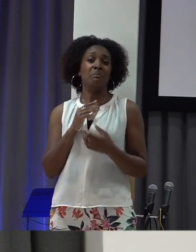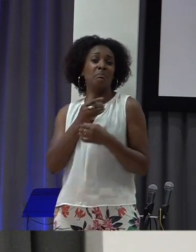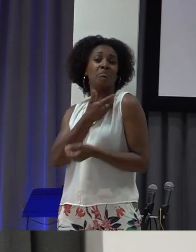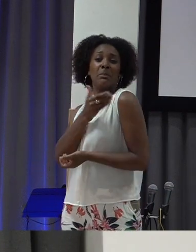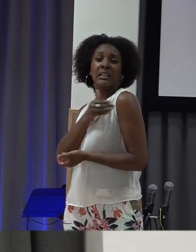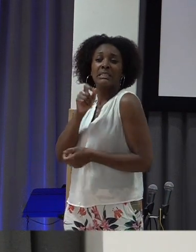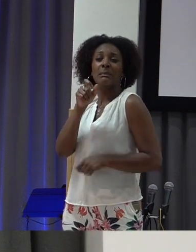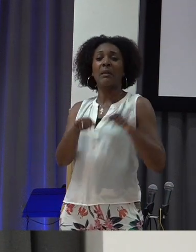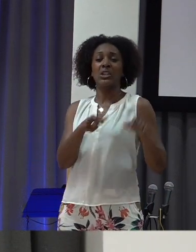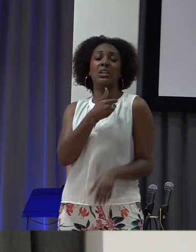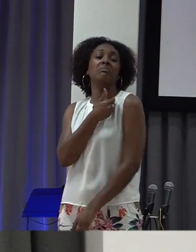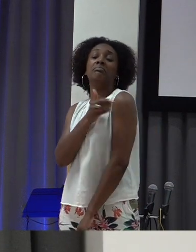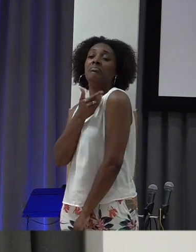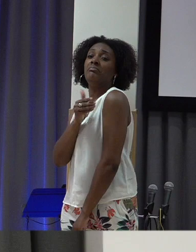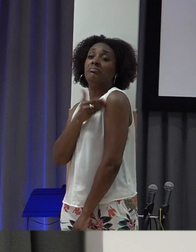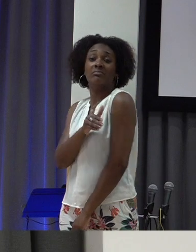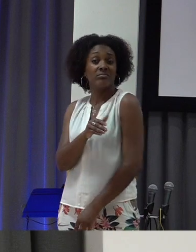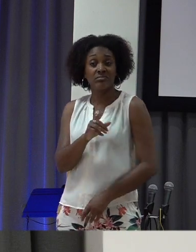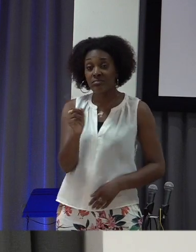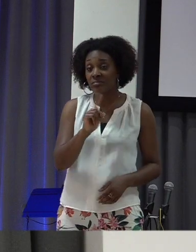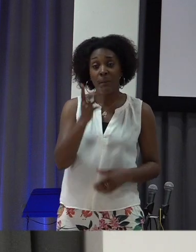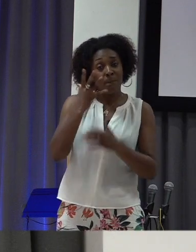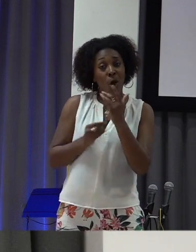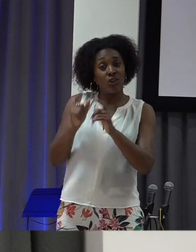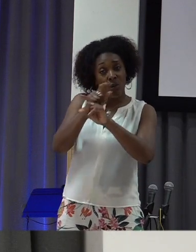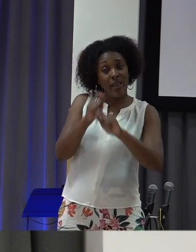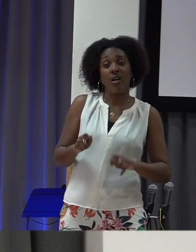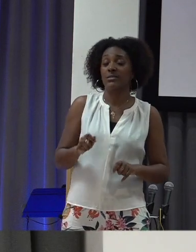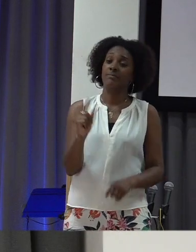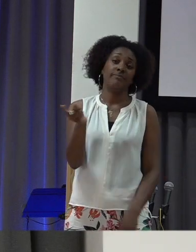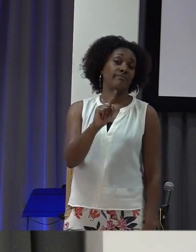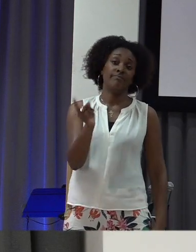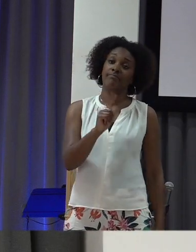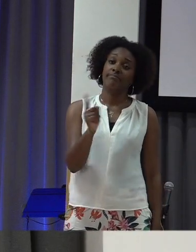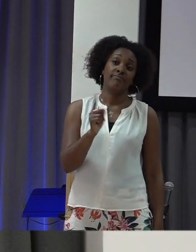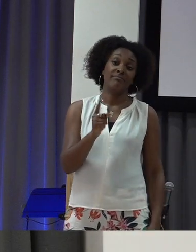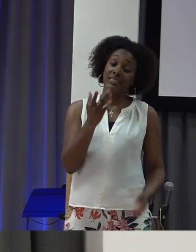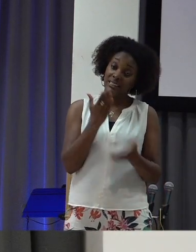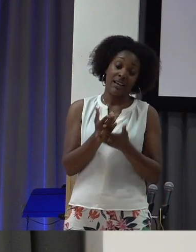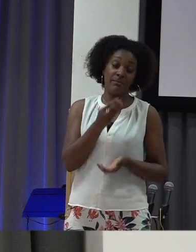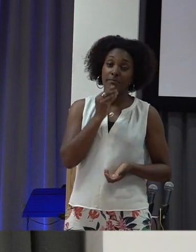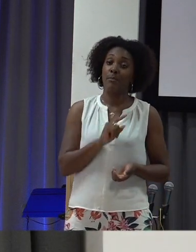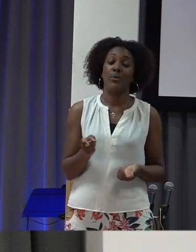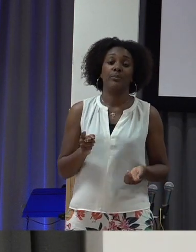les autres et de faire preuve d'intolérance à leur égard est également exclue.